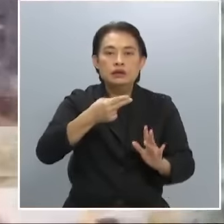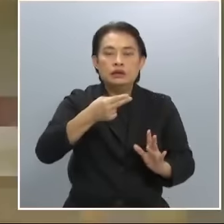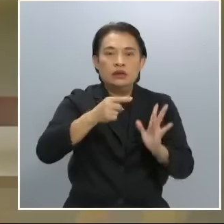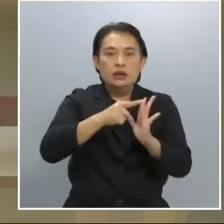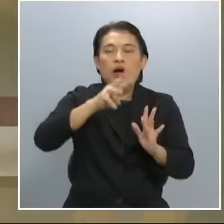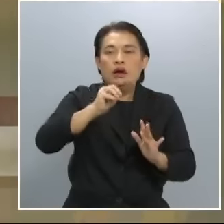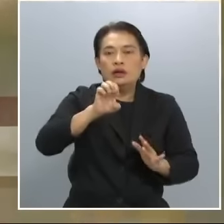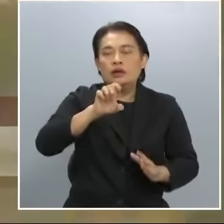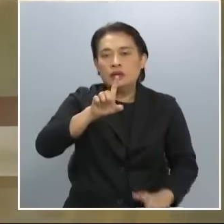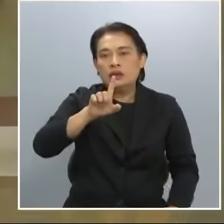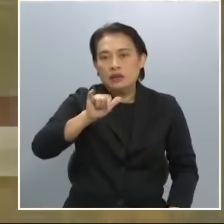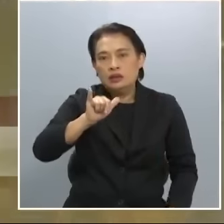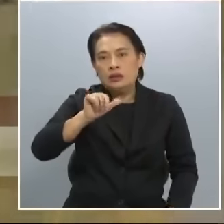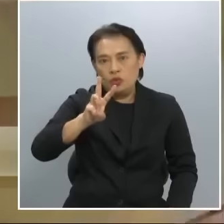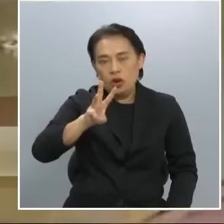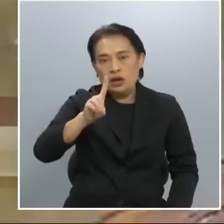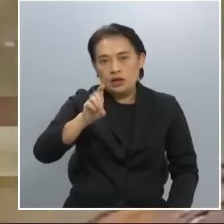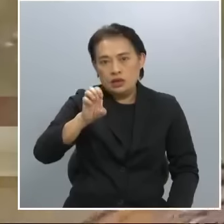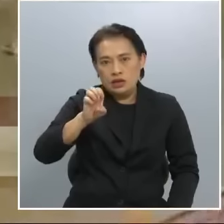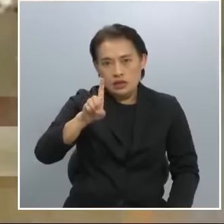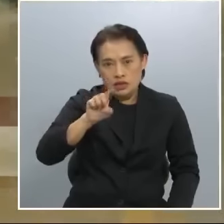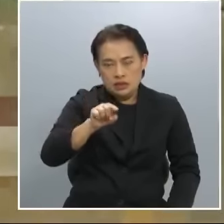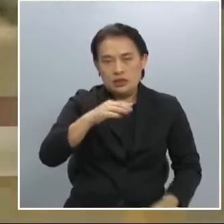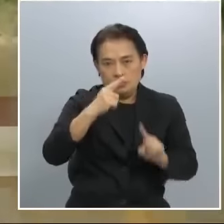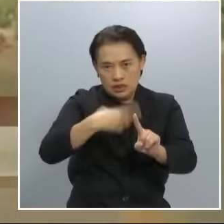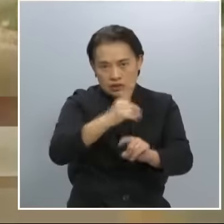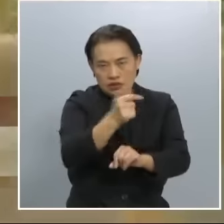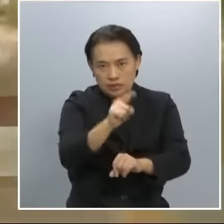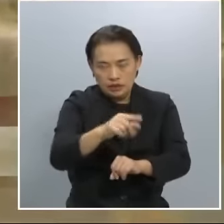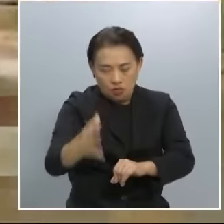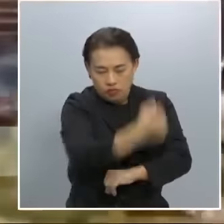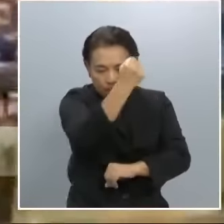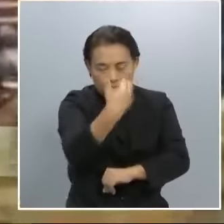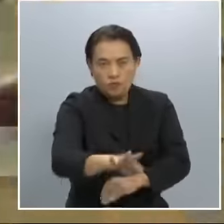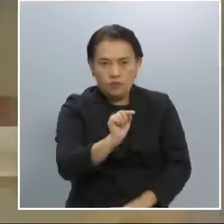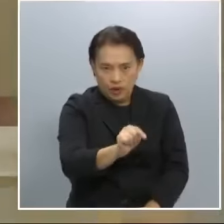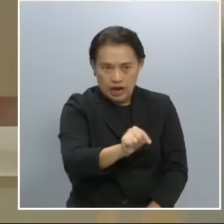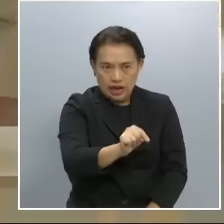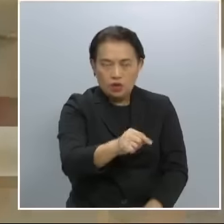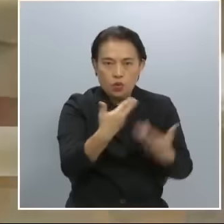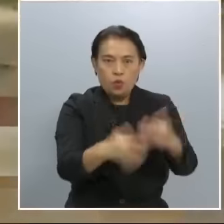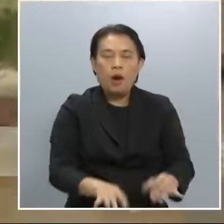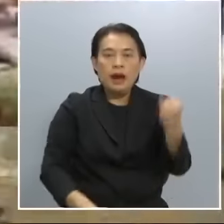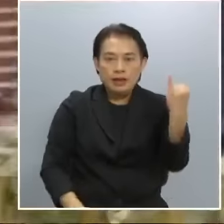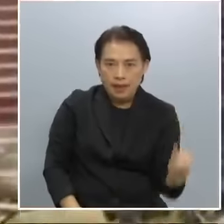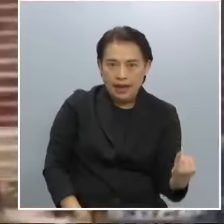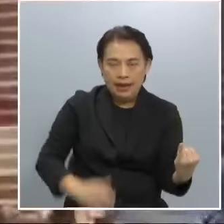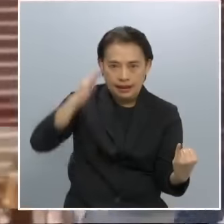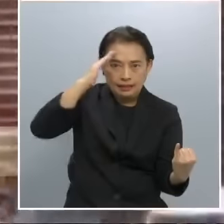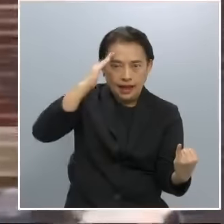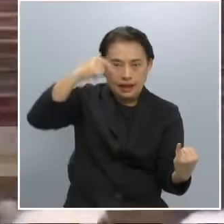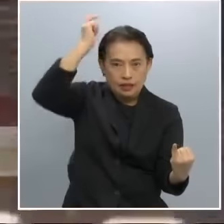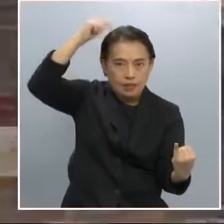ที่อยู่ติดกับชายแดนไทยได้สำเร็จเมื่อ11เมษายนที่ผ่านมาซึ่งถือเป็นความไข้แค้ครั้งใหญ่ของทหารเมียนม